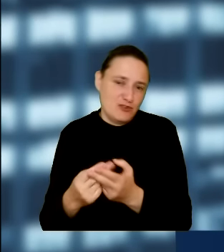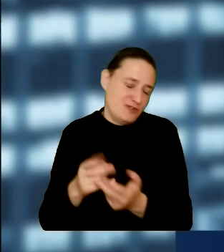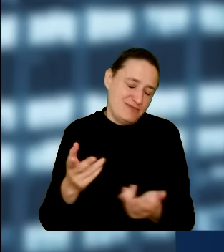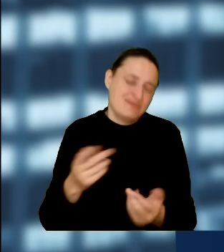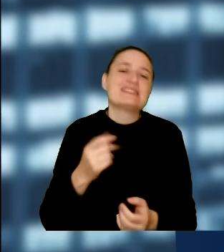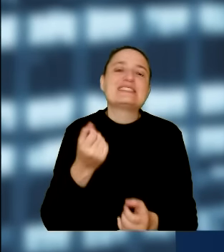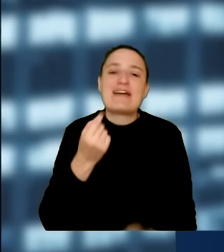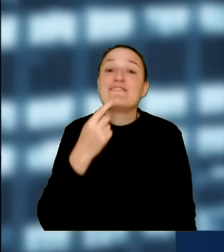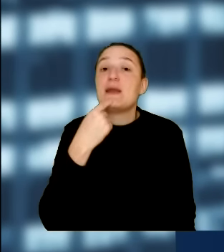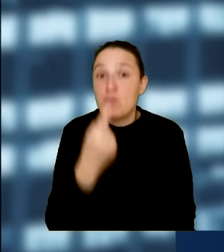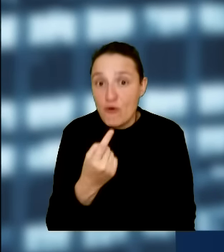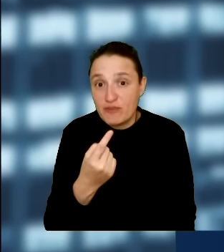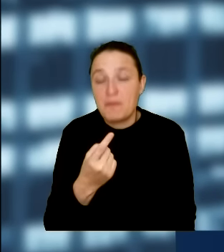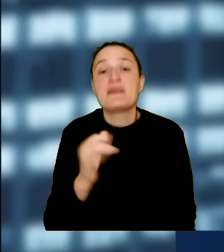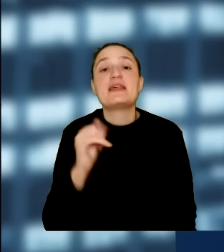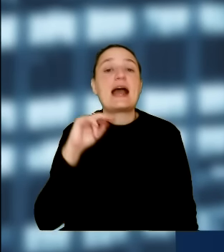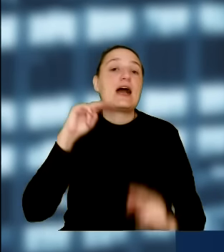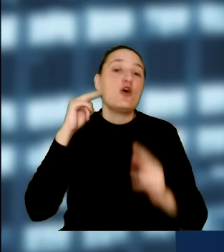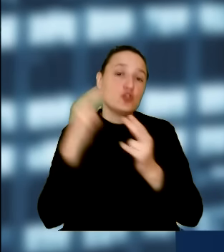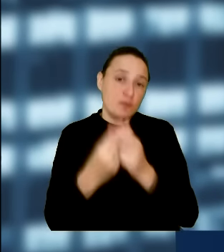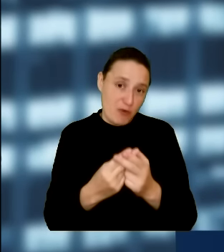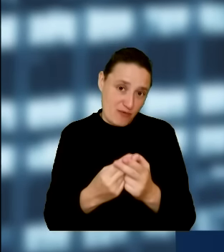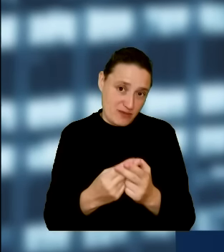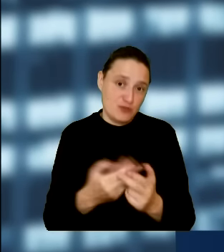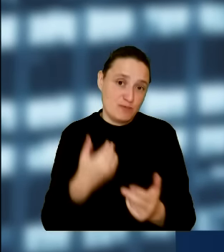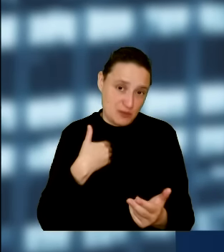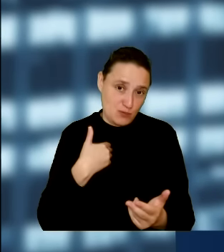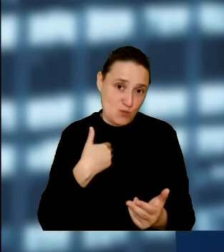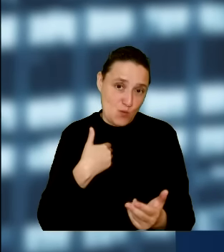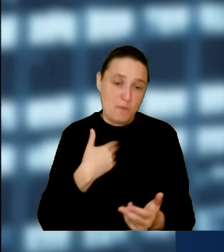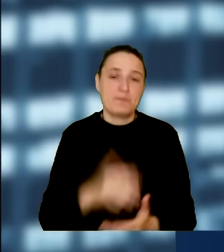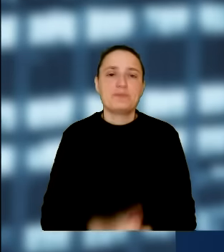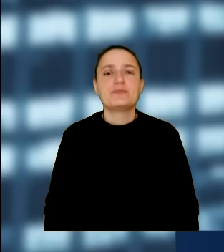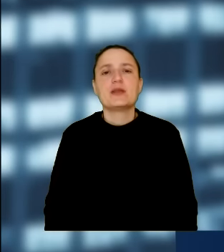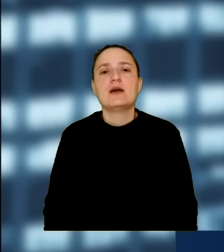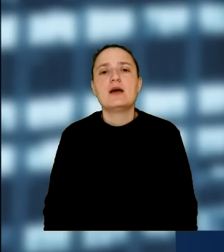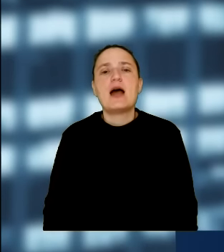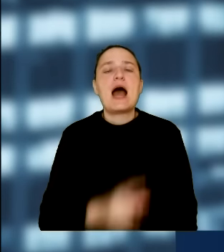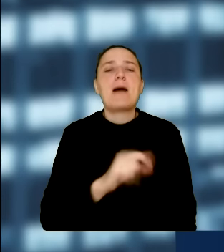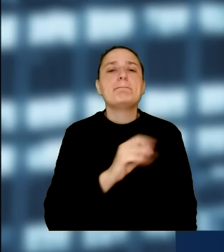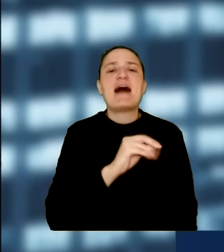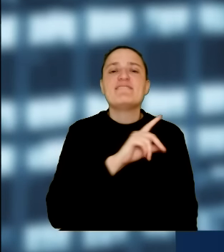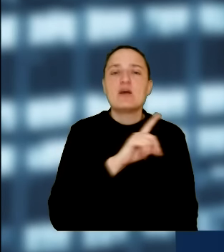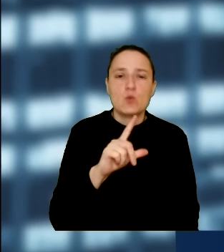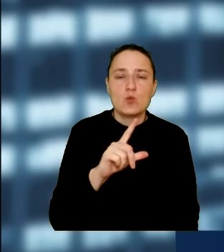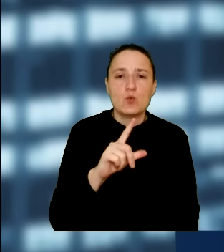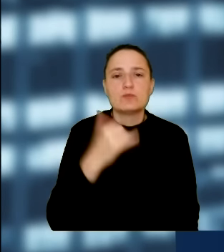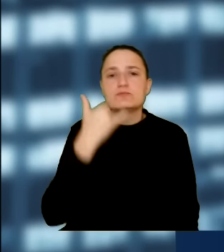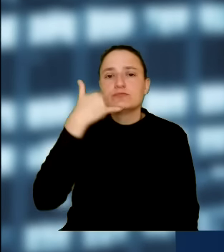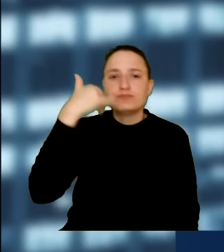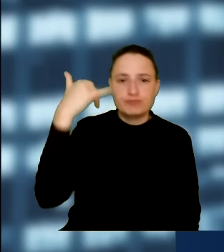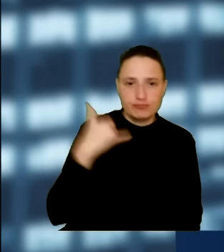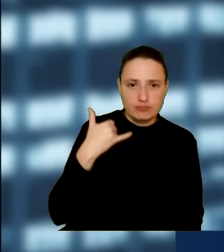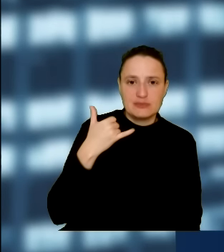powiem, jaki to był komentarz. Pan Paweł ze Strzelna jest z nami, jeżeli dobrze zrozumiałem.